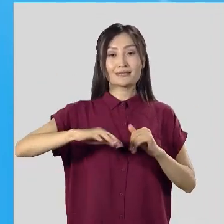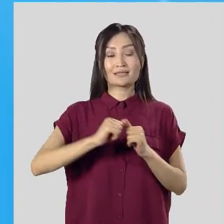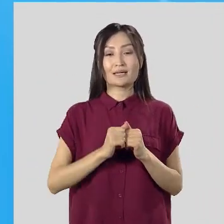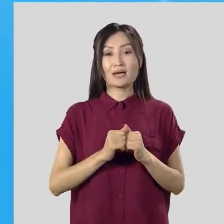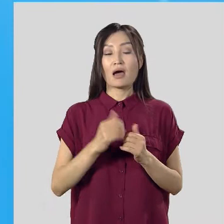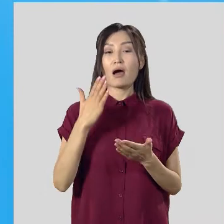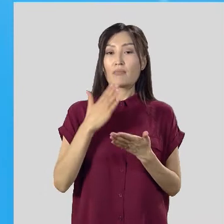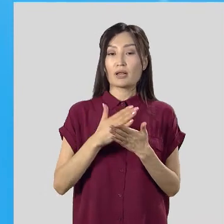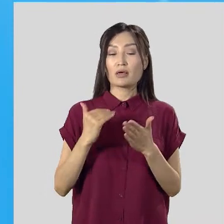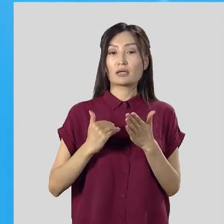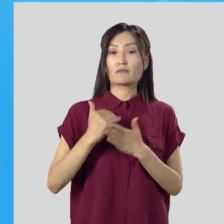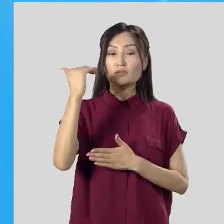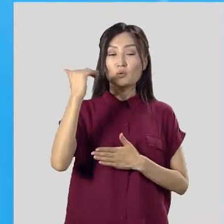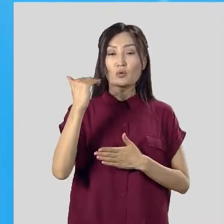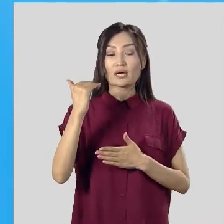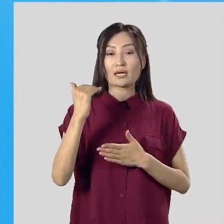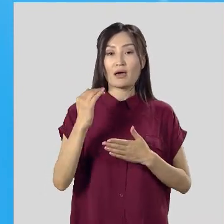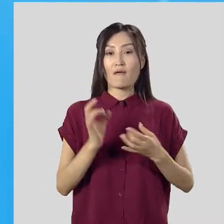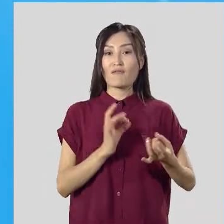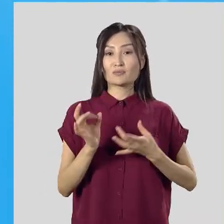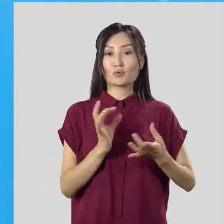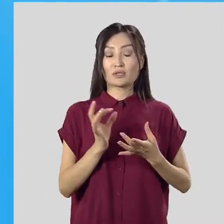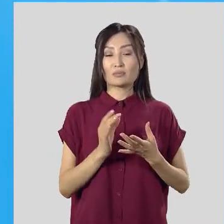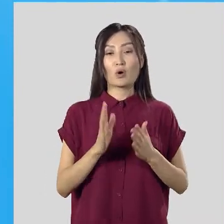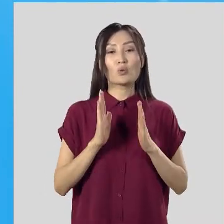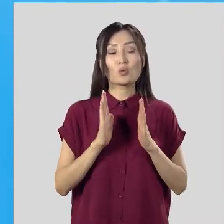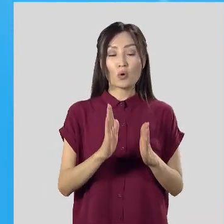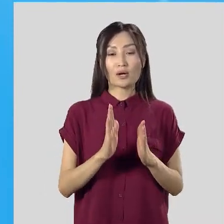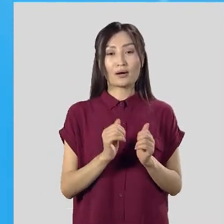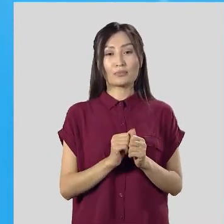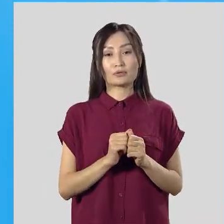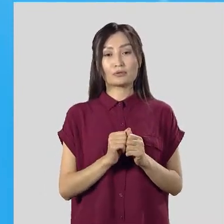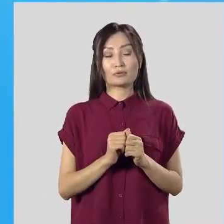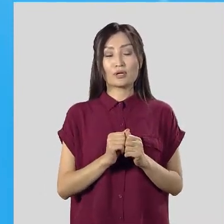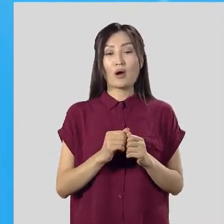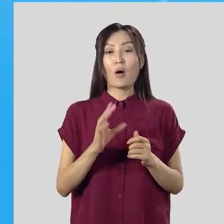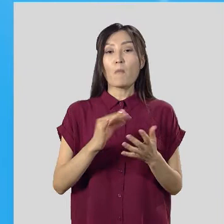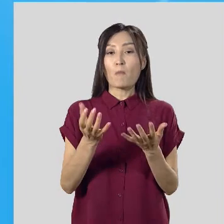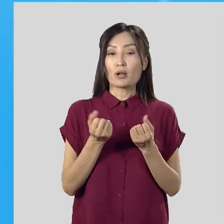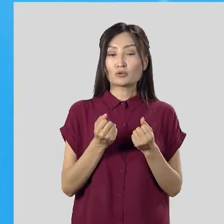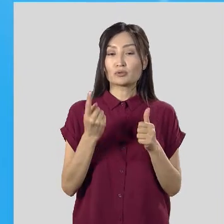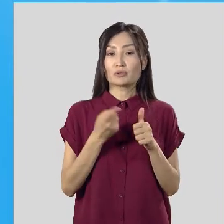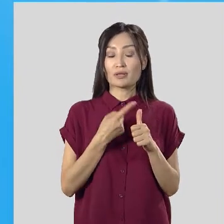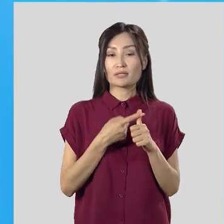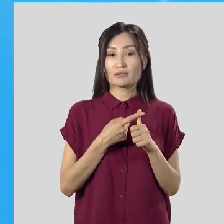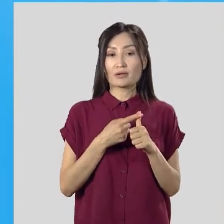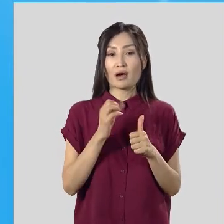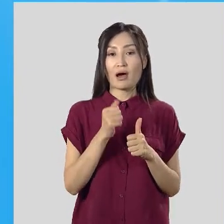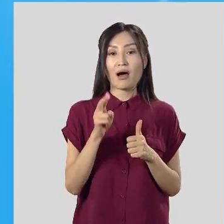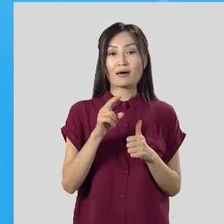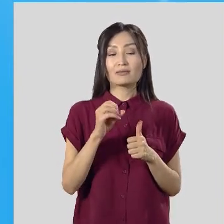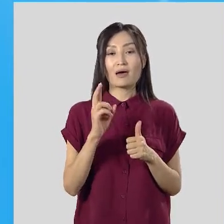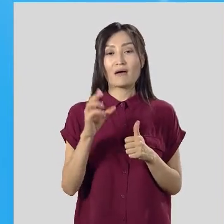Обладают высокой возбудимостью только к определенным раздражителям. получившим названием